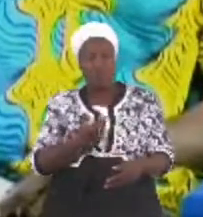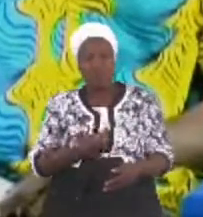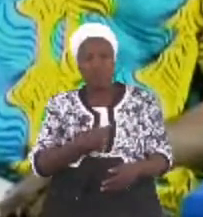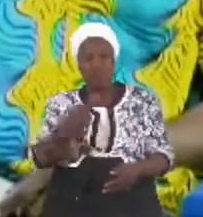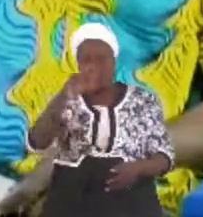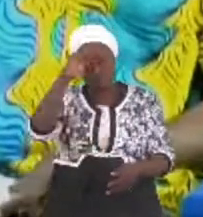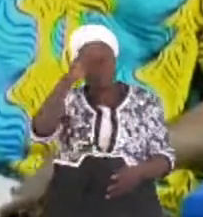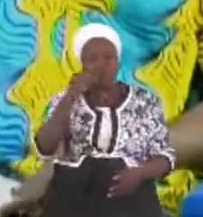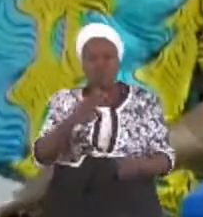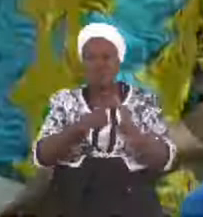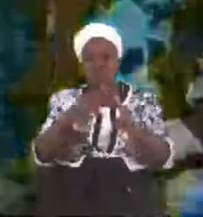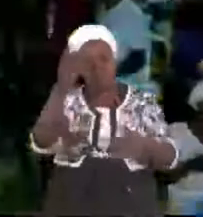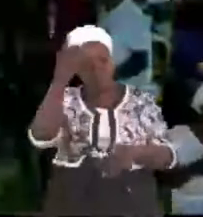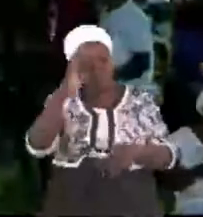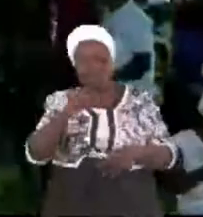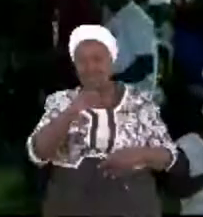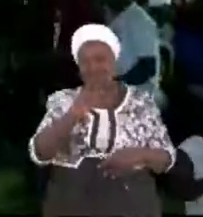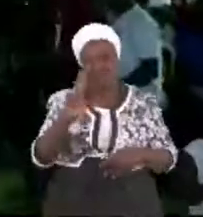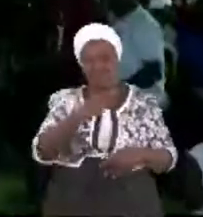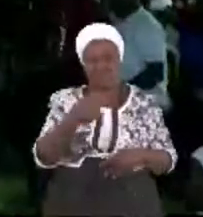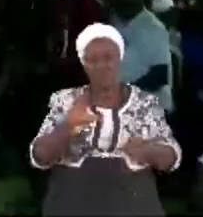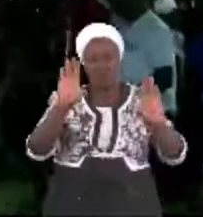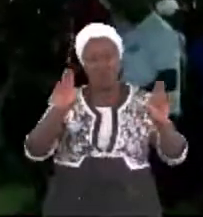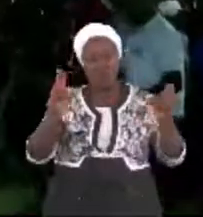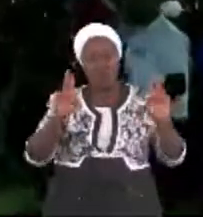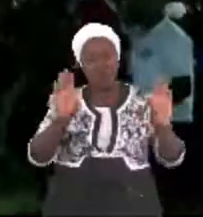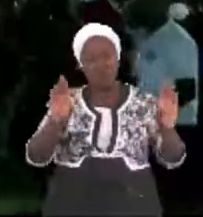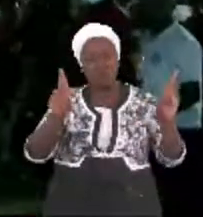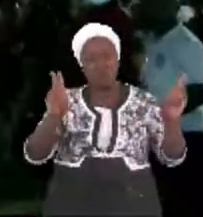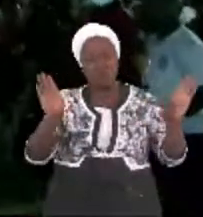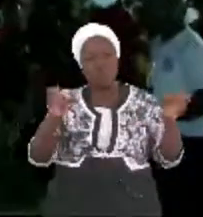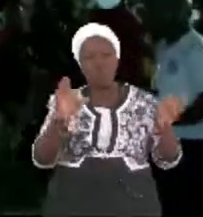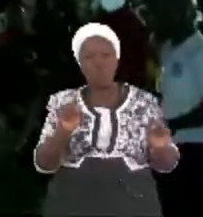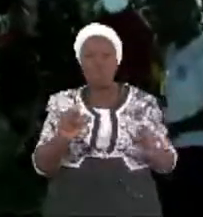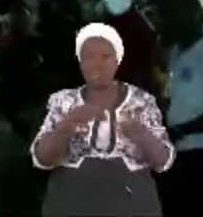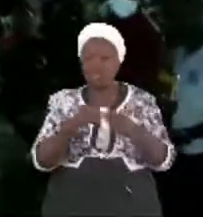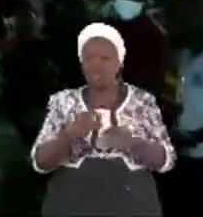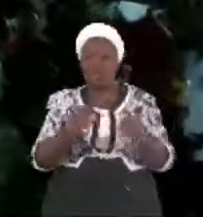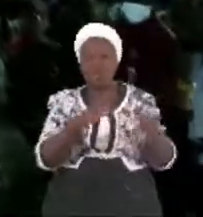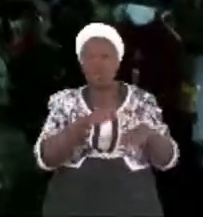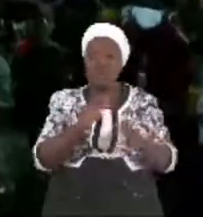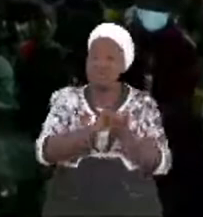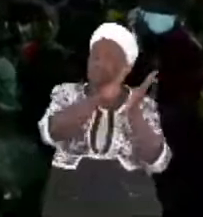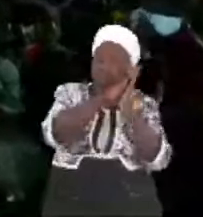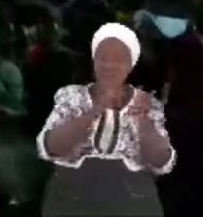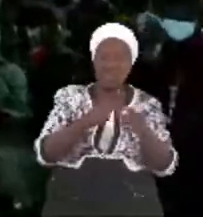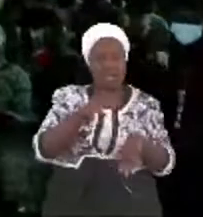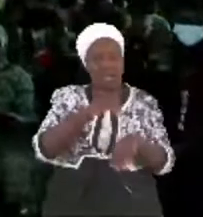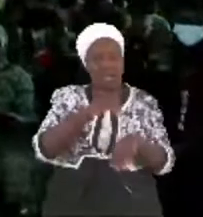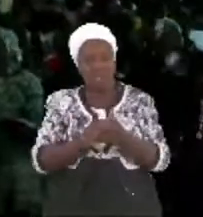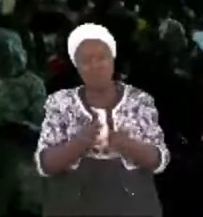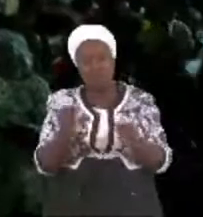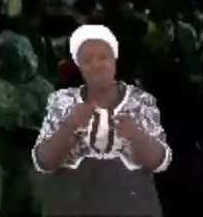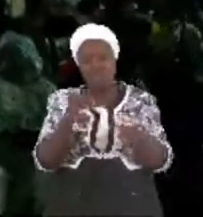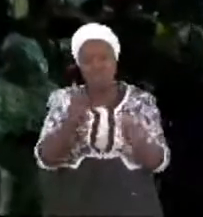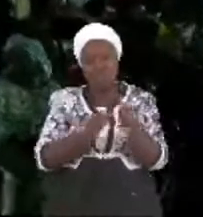3. Des gens vinrent à lui amenant un paralytique porté par quatre hommes. Comme ils ne pouvaient l'aborder à cause de la foule, ils